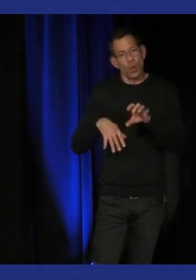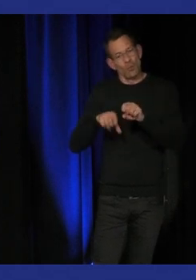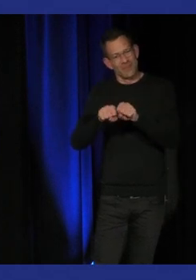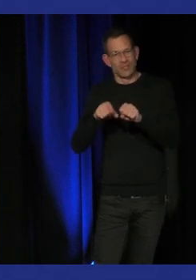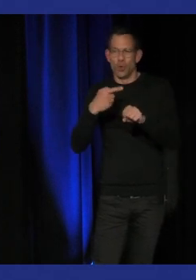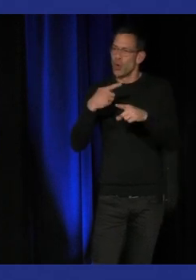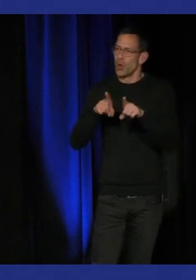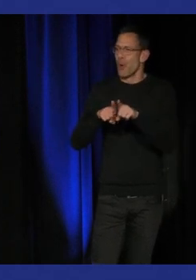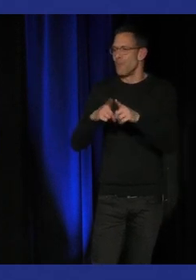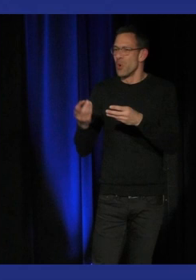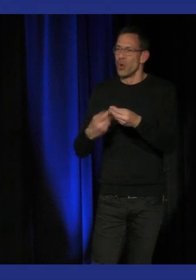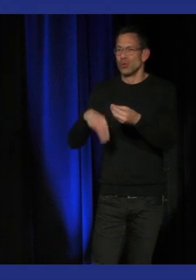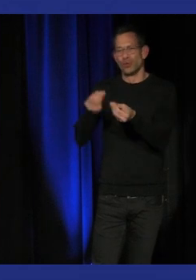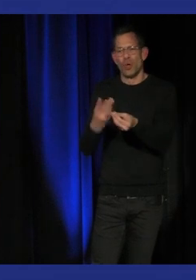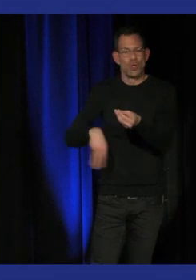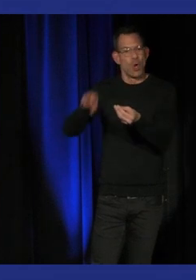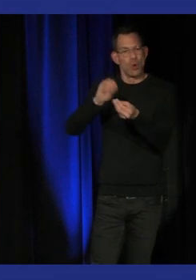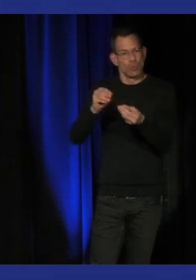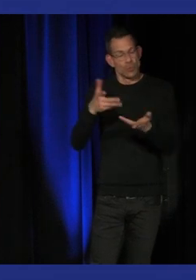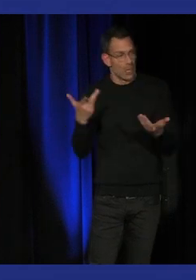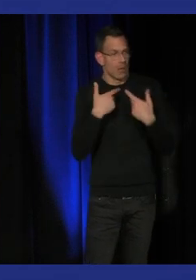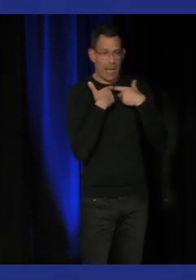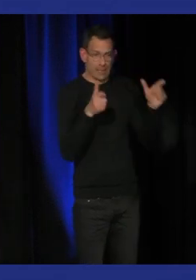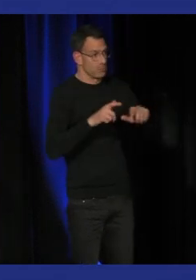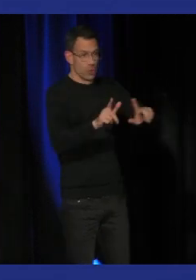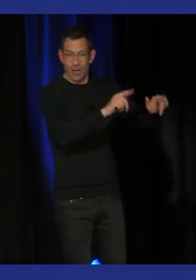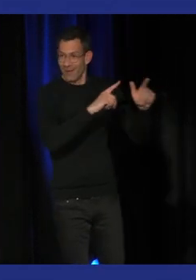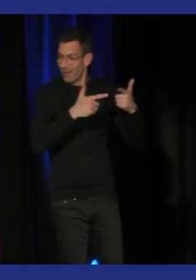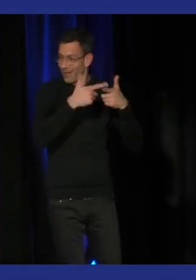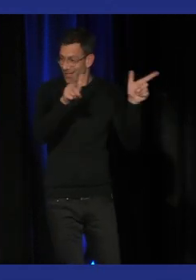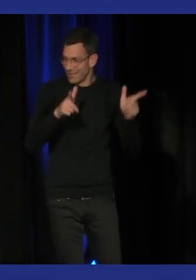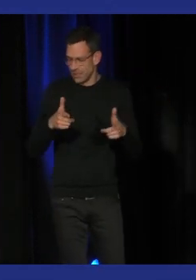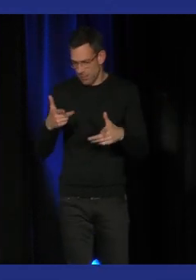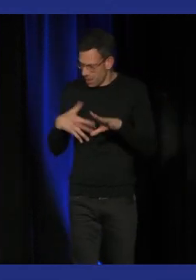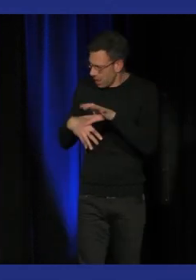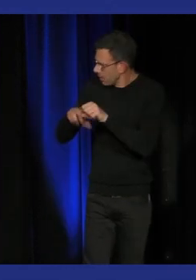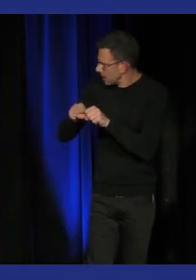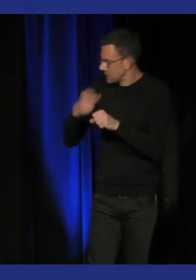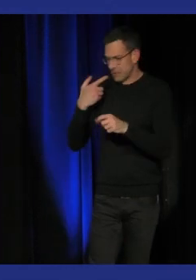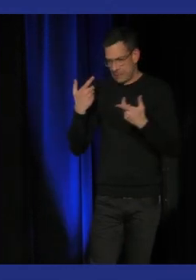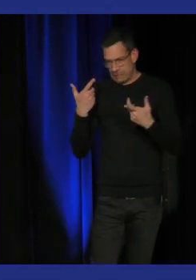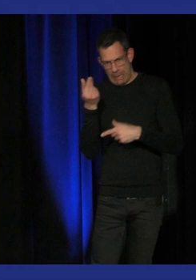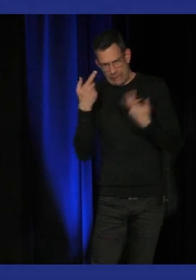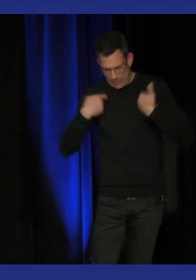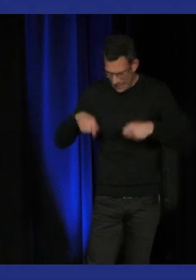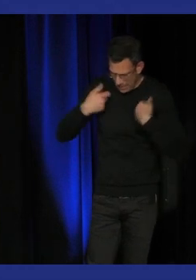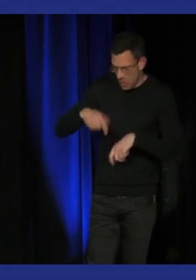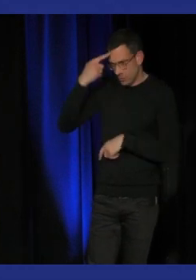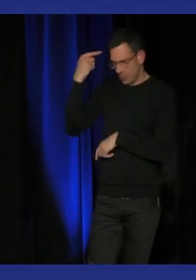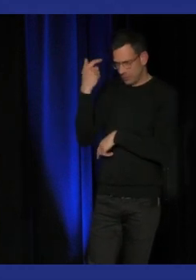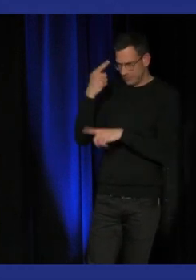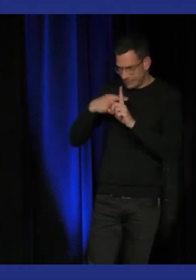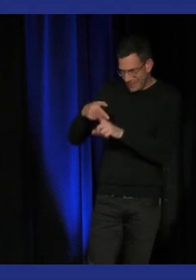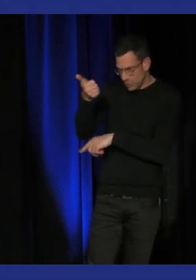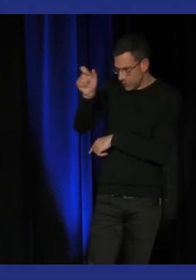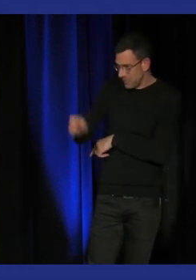plus, l'accessibilité, on rend disponible quelque chose, la compensation, on dépense de l'argent pour équiper une personne, et bien